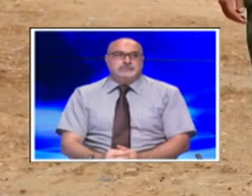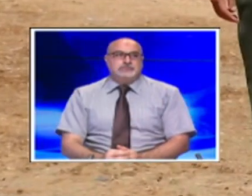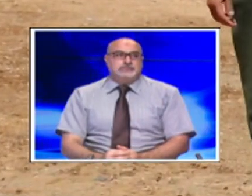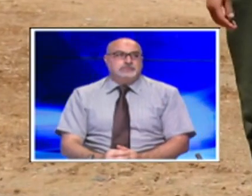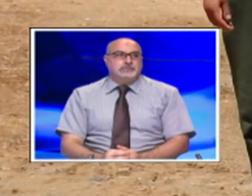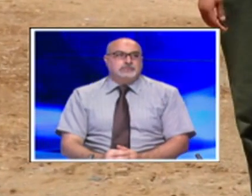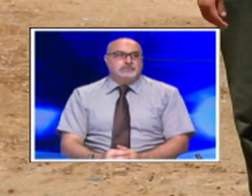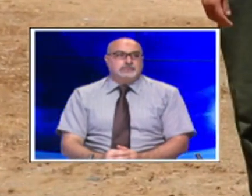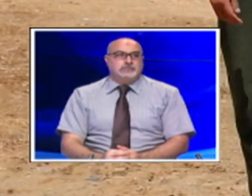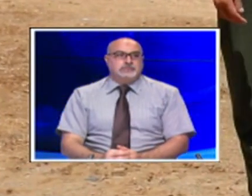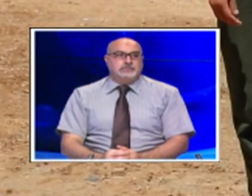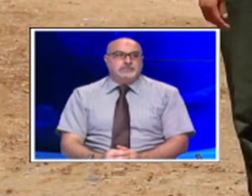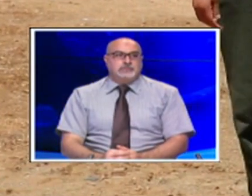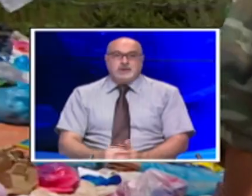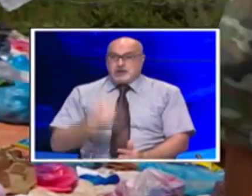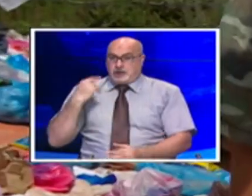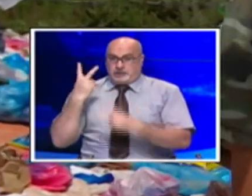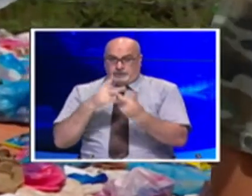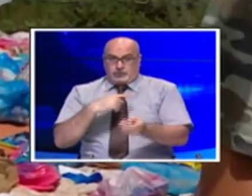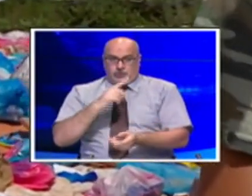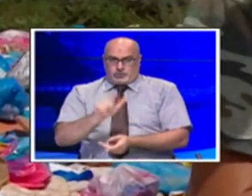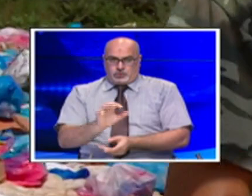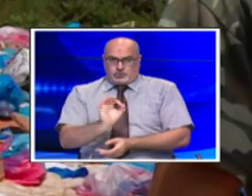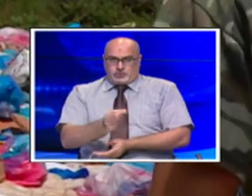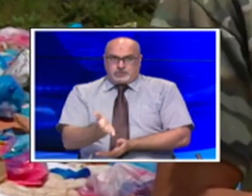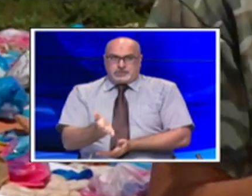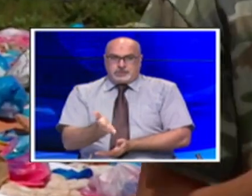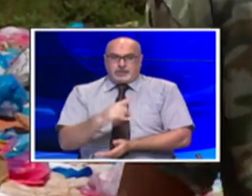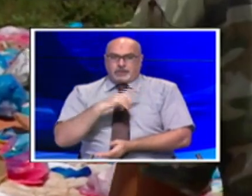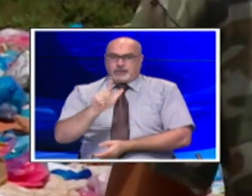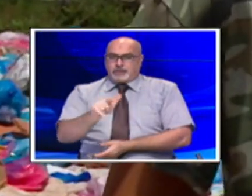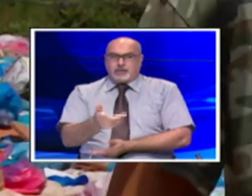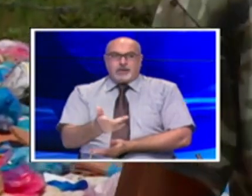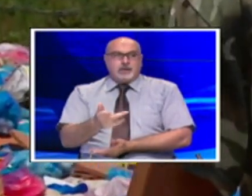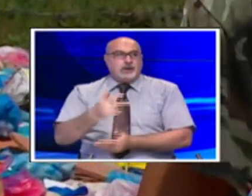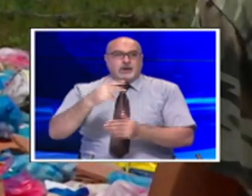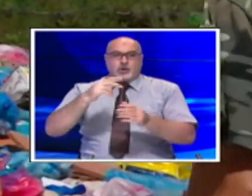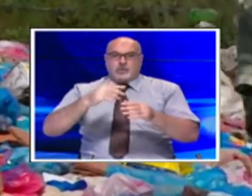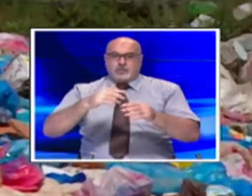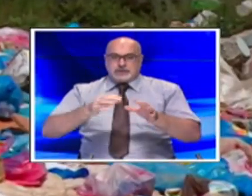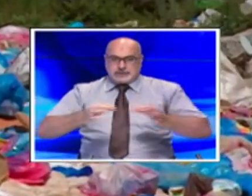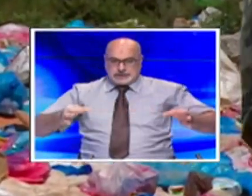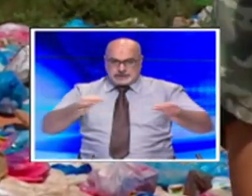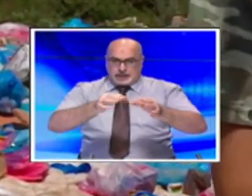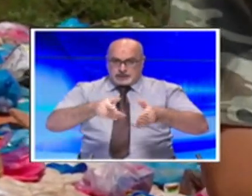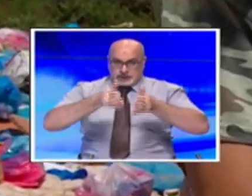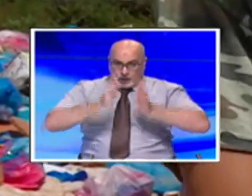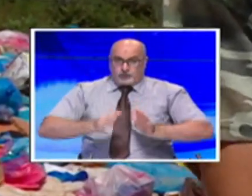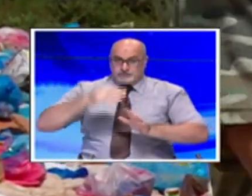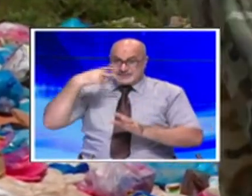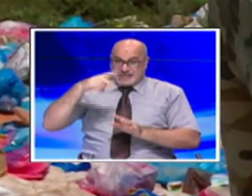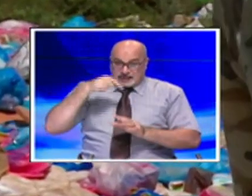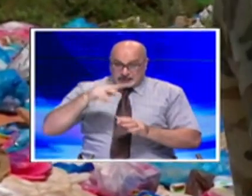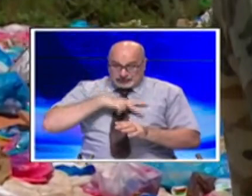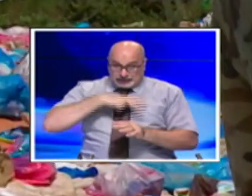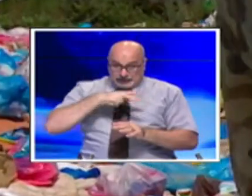هما داونا ورونا الموقع اللي غادي نسكنوا فيه، قال لك أودي هذا هو الموقع تاعكم الرسمي على أساس